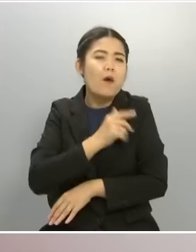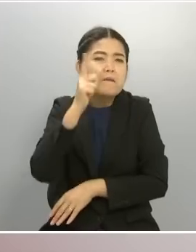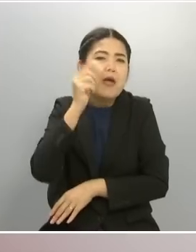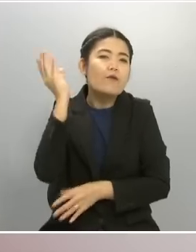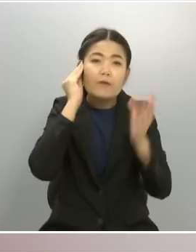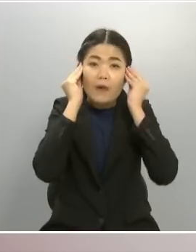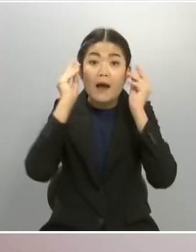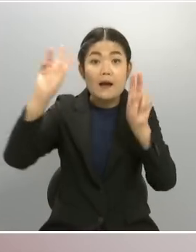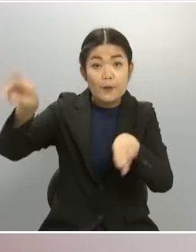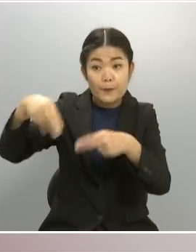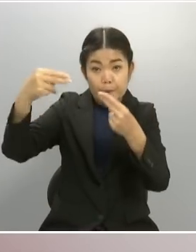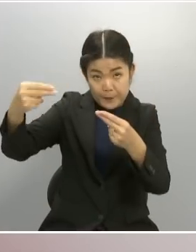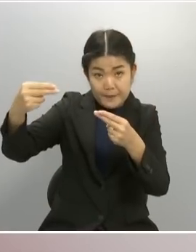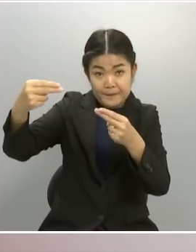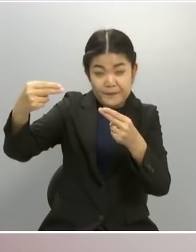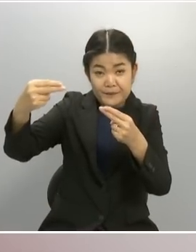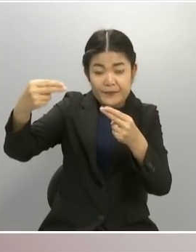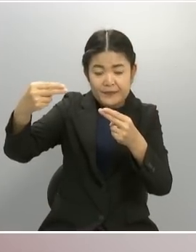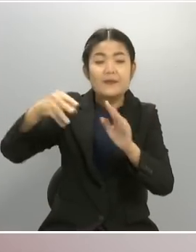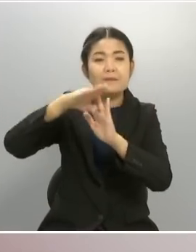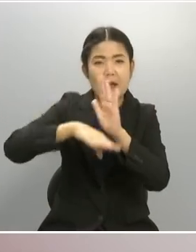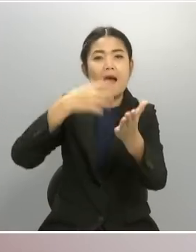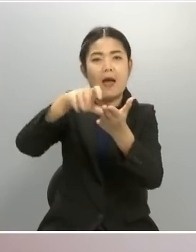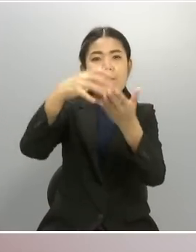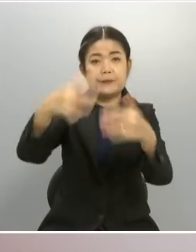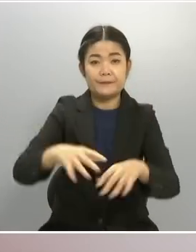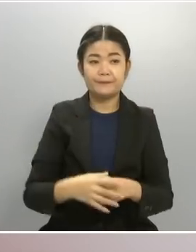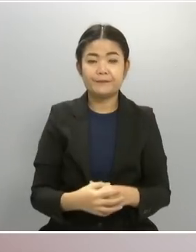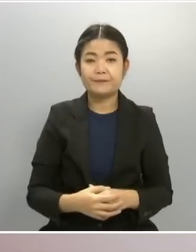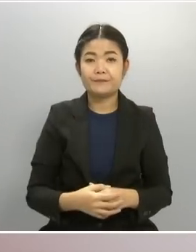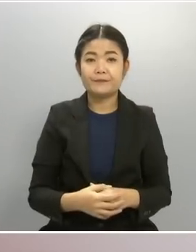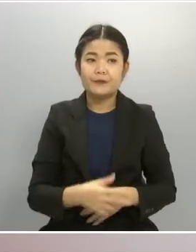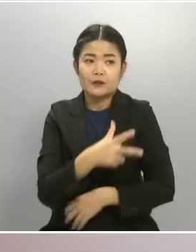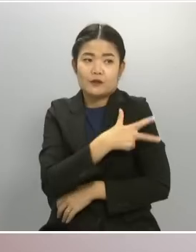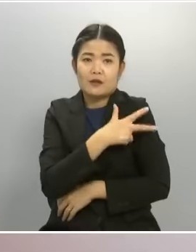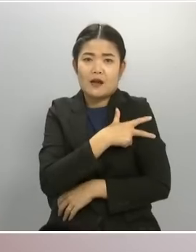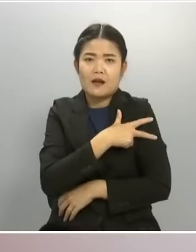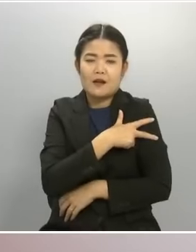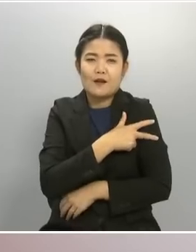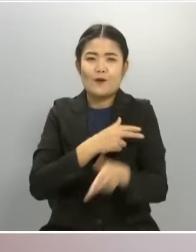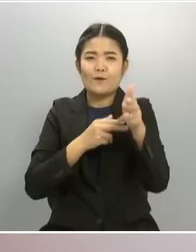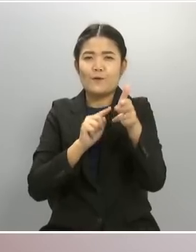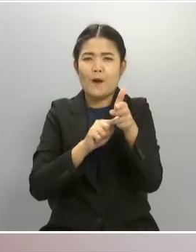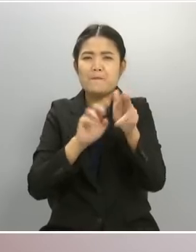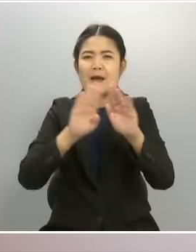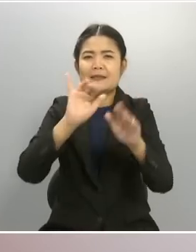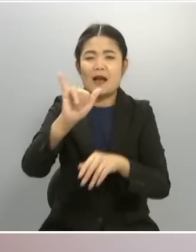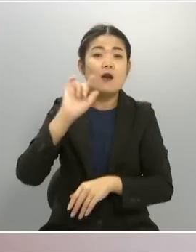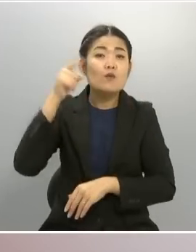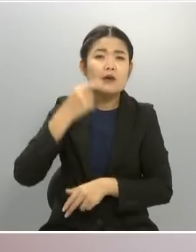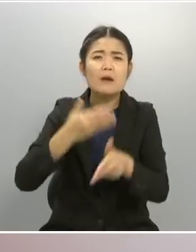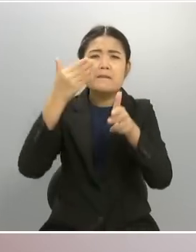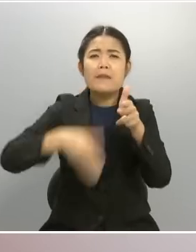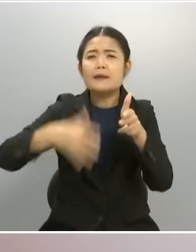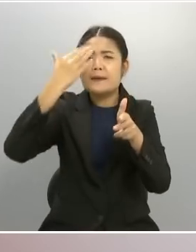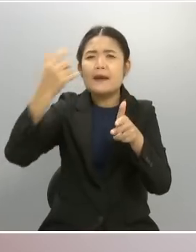วีดีโอคอลแล้วก็อย่างที่ว่าที่ไล่เรียงไปนั่นแหละตอนแรกเนี่ยด็อกเตอร์จิ้มยังไม่เปิดกล้องตัวเองนะฝั่งผู้หญิงบอกปิดกล้องทำไม